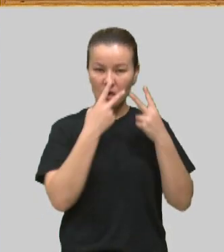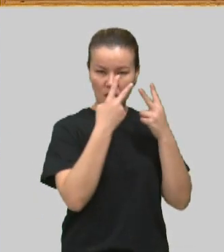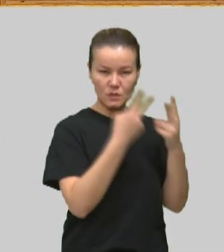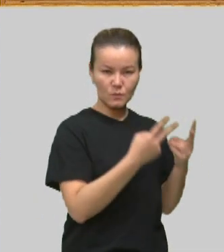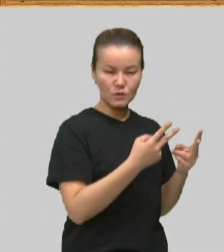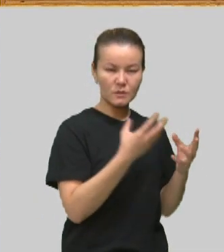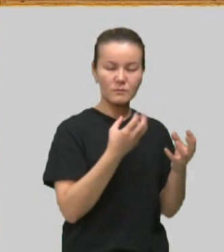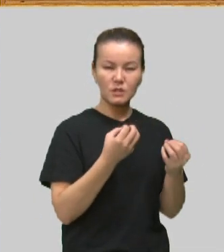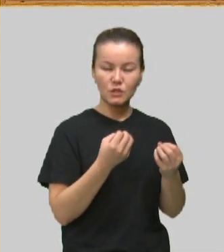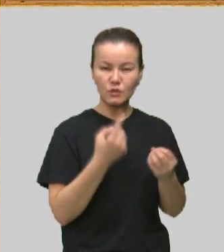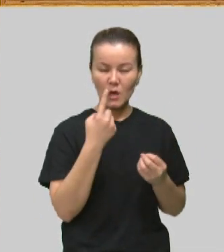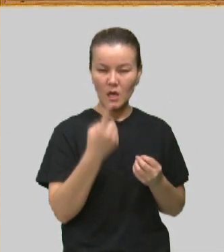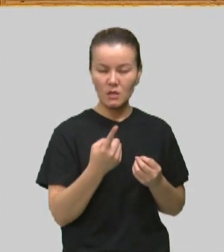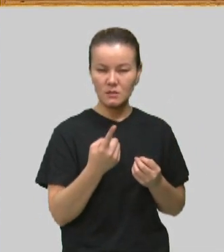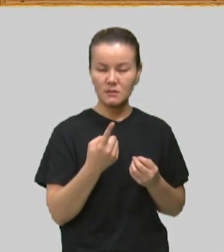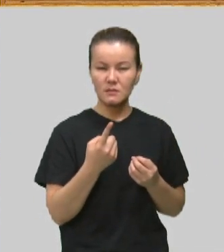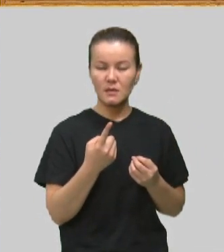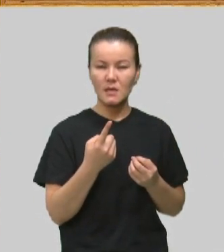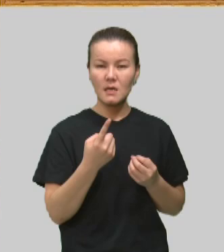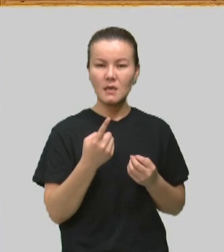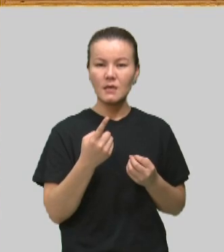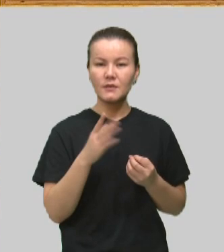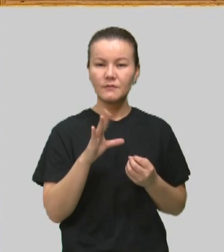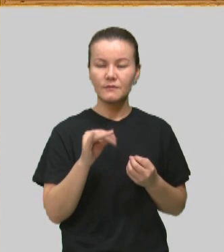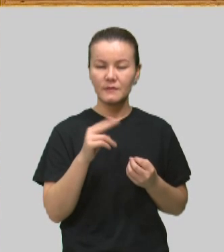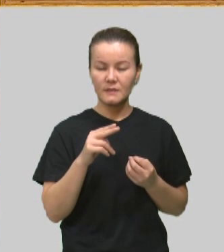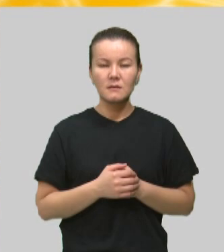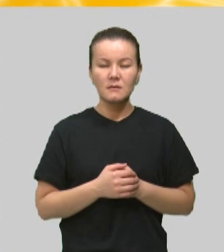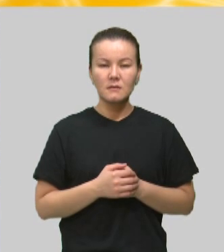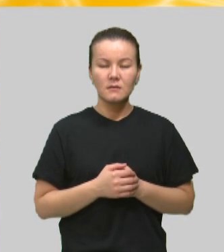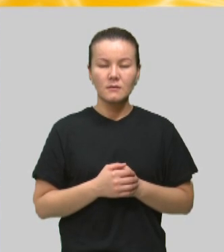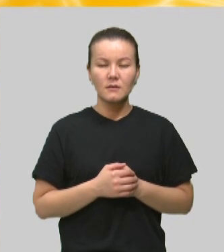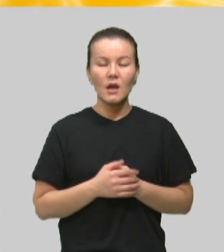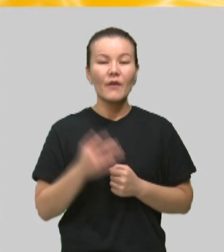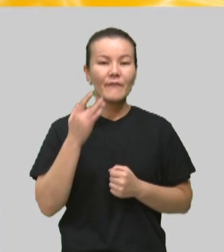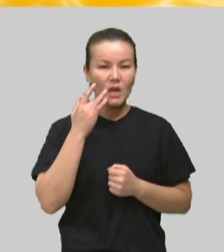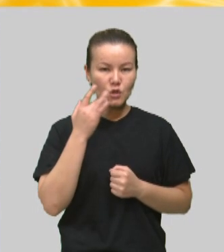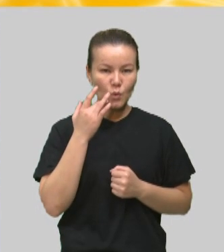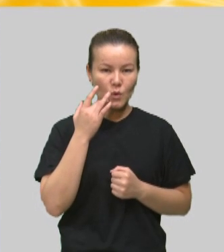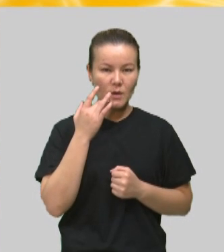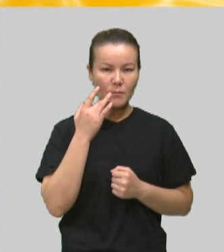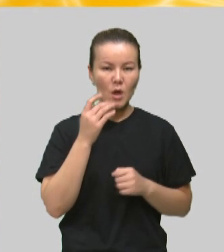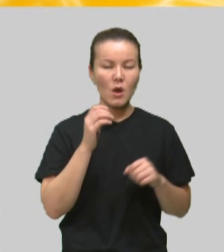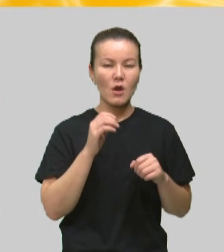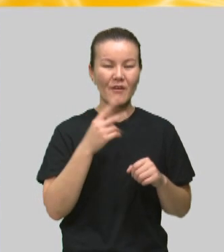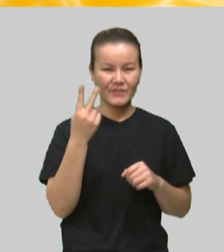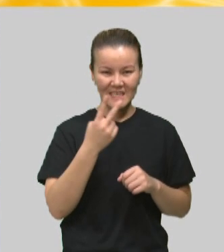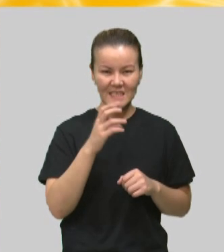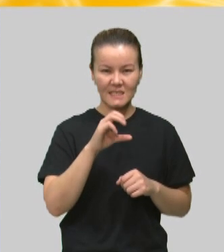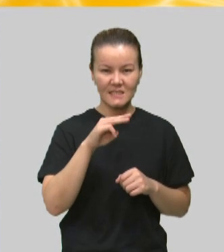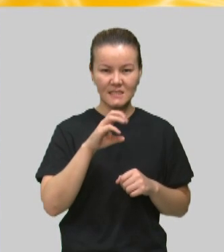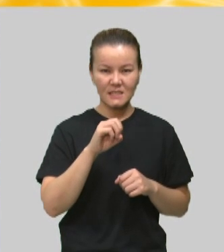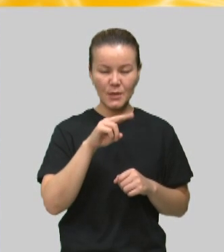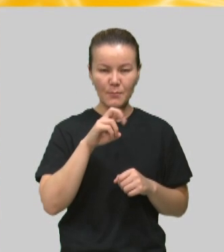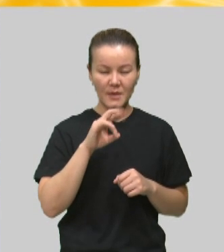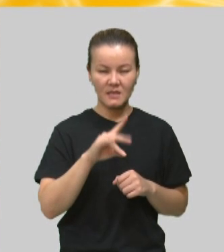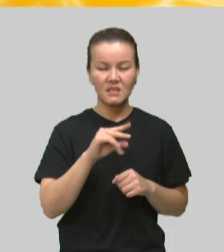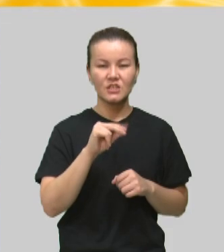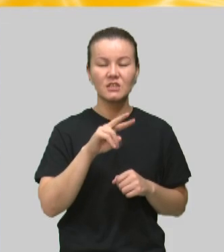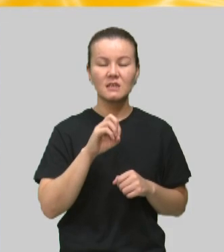Рассмотрим еще один тип предложений, в котором второстепенный